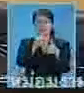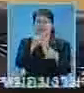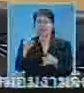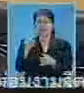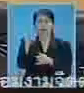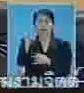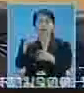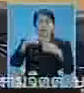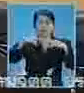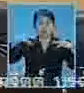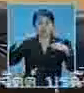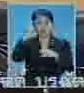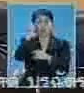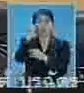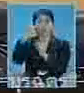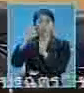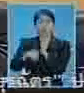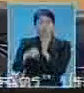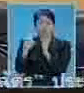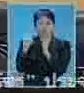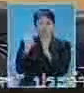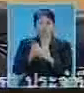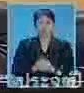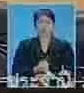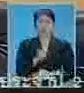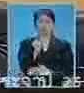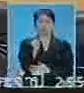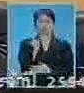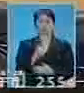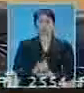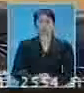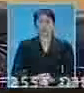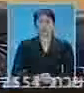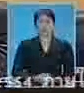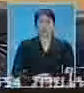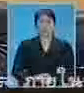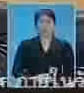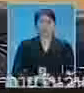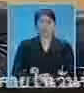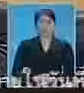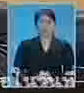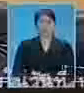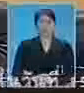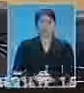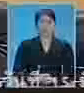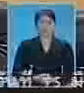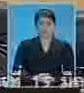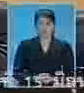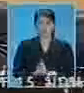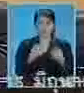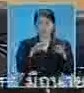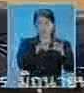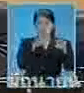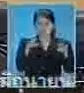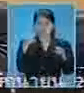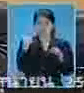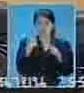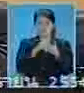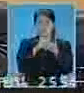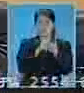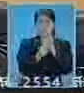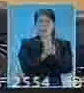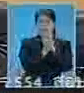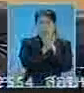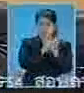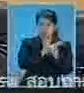แคปิตอลเกนแท็กจริงๆไม่ใช่นะครับจริงๆก็คือในส่วนของเกณฑ์ที่เราปรับเปลี่ยนเนี่ยเราปรับเปลี่ยนนิดเดียวจริ